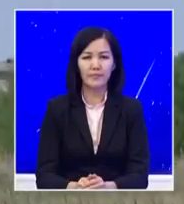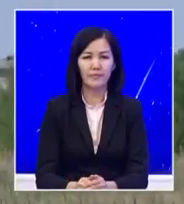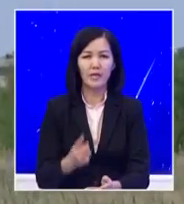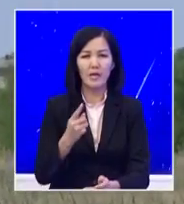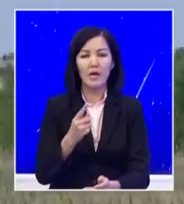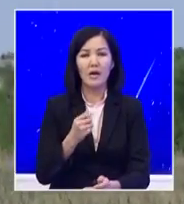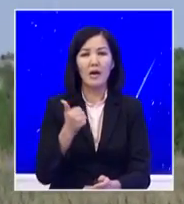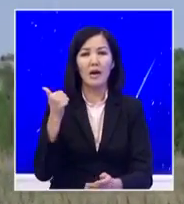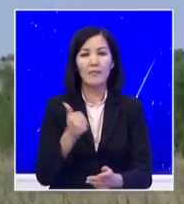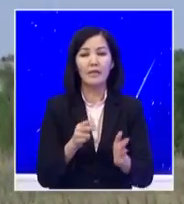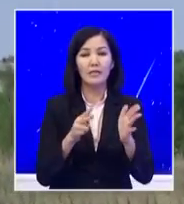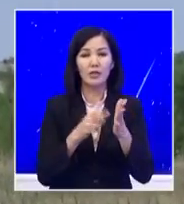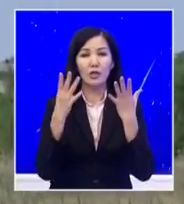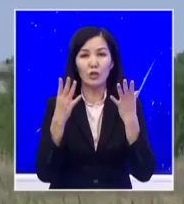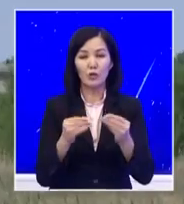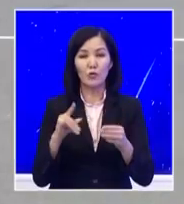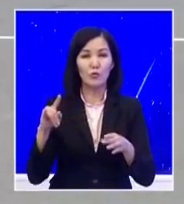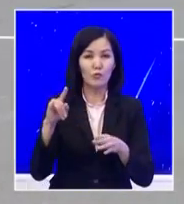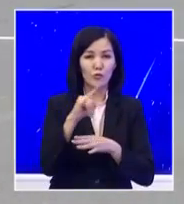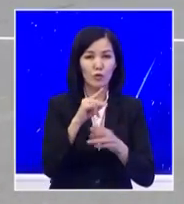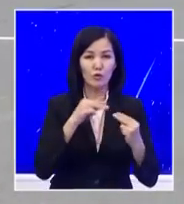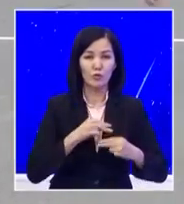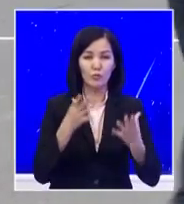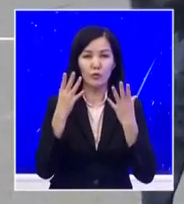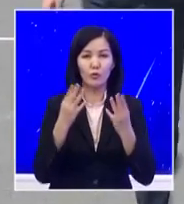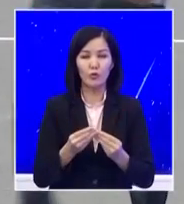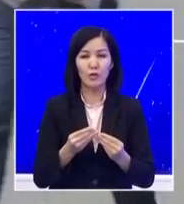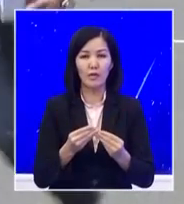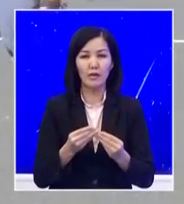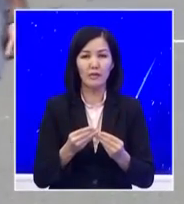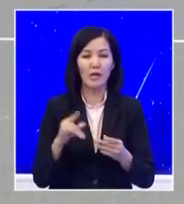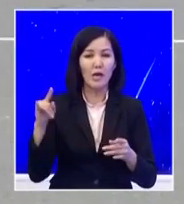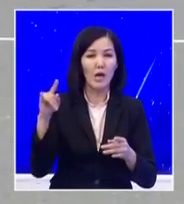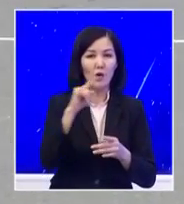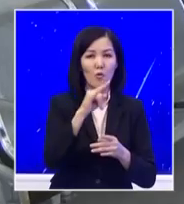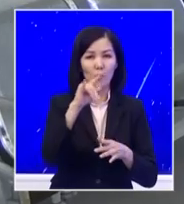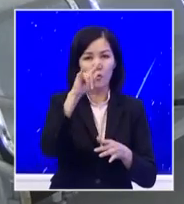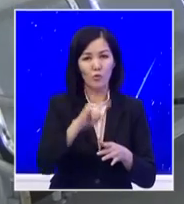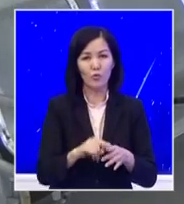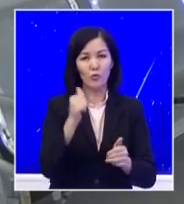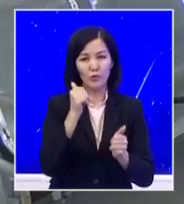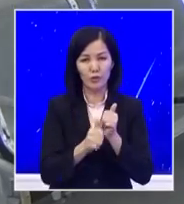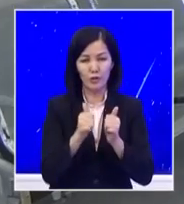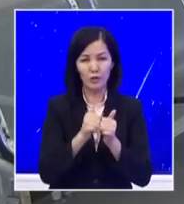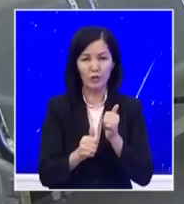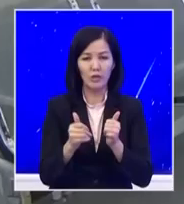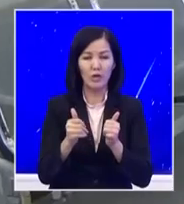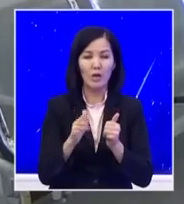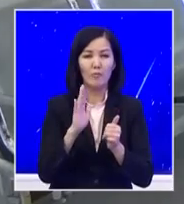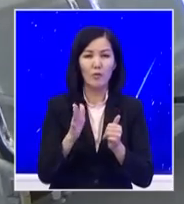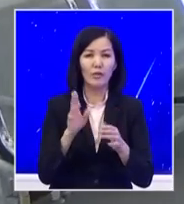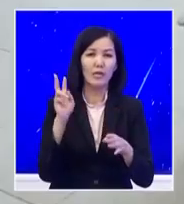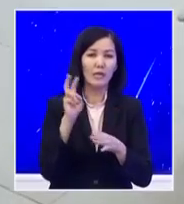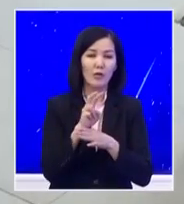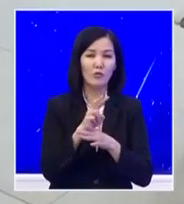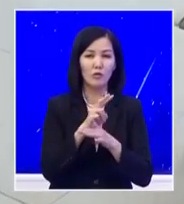Аптасына 7 күн бұл Шарал әуежайының жұмыс күні. Жазғы маусымда мұнда әуе кемелерінің ұшу қонуы жиілейді. Сәйкесінше келушілер саны